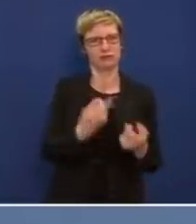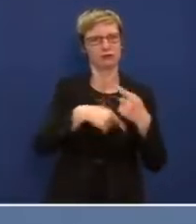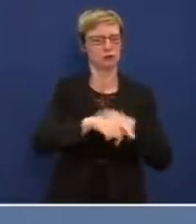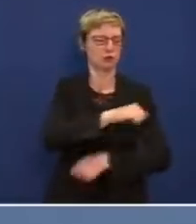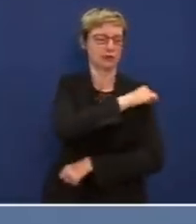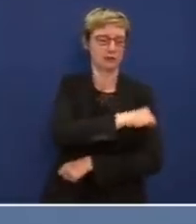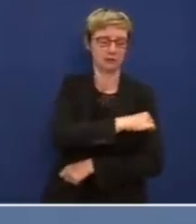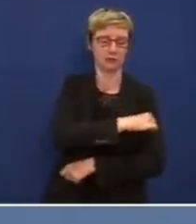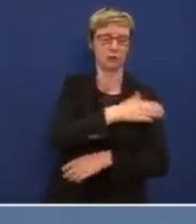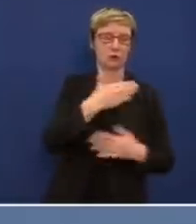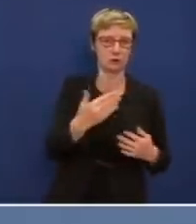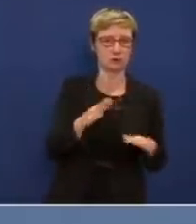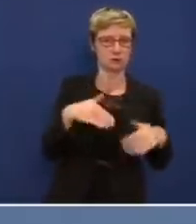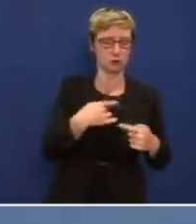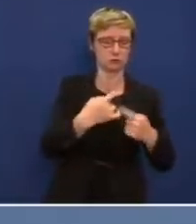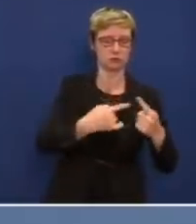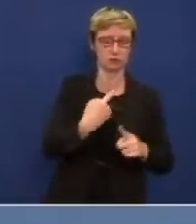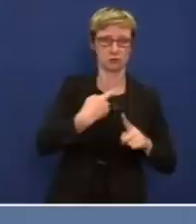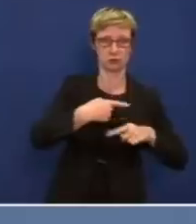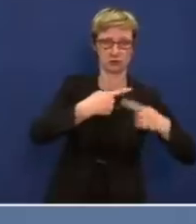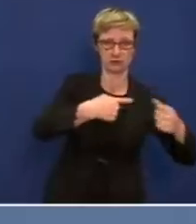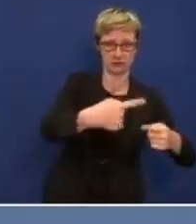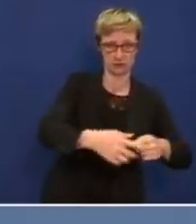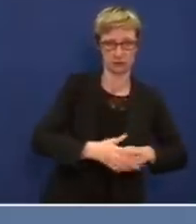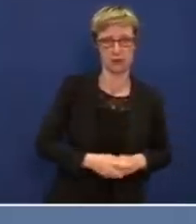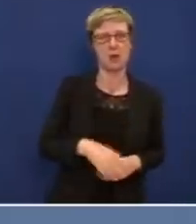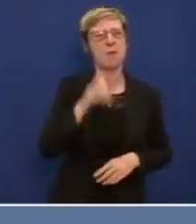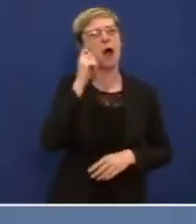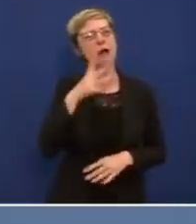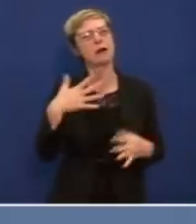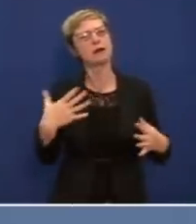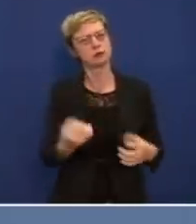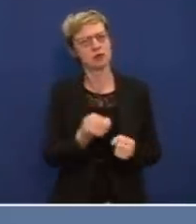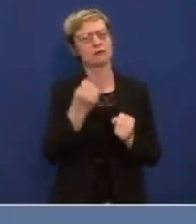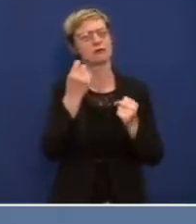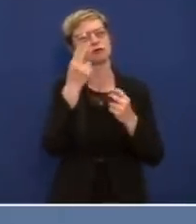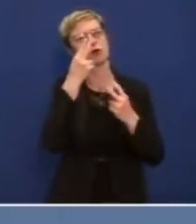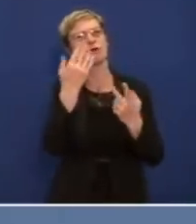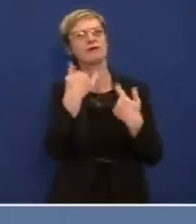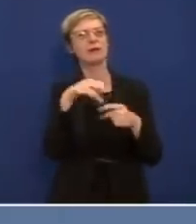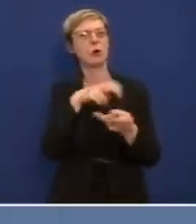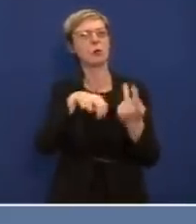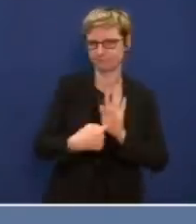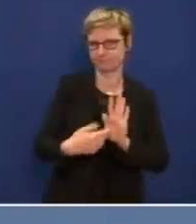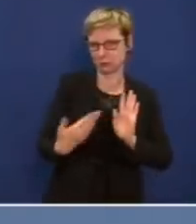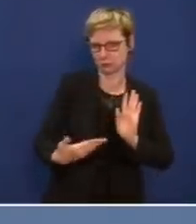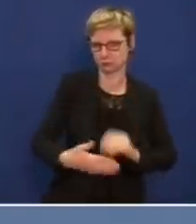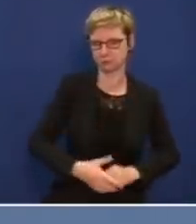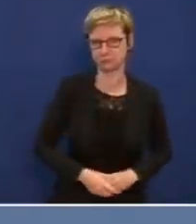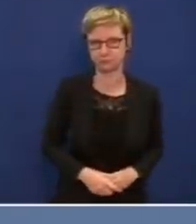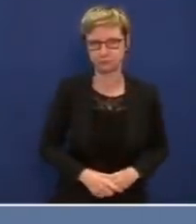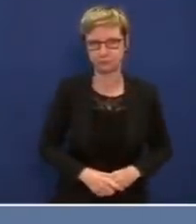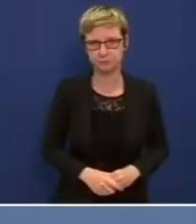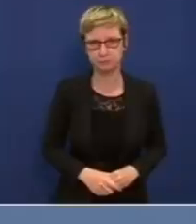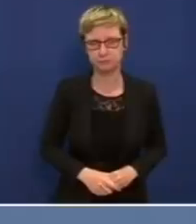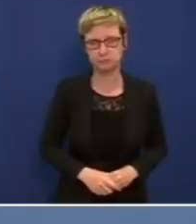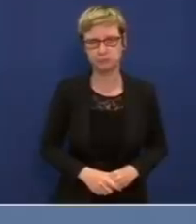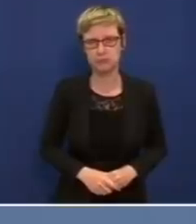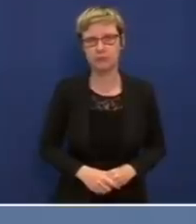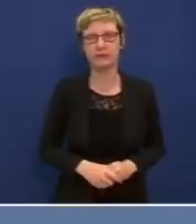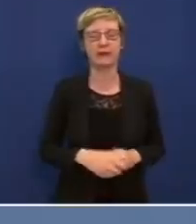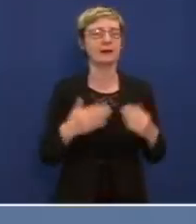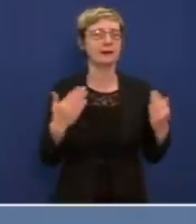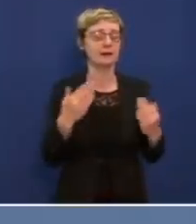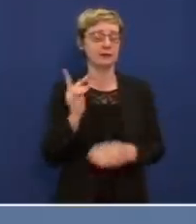Viren übrigens, es gilt über dieses Virus hinaus im Alltag umzugehen, auch in der Frage von Alltagsregeln. Eigentlich haben wir genau